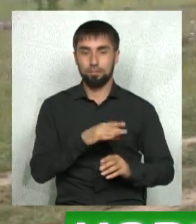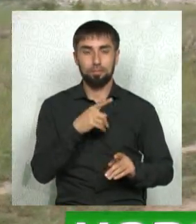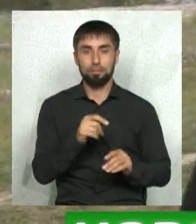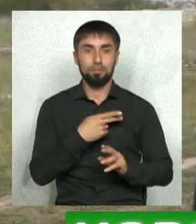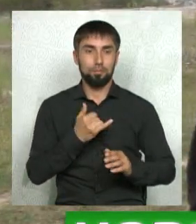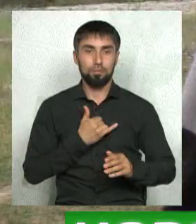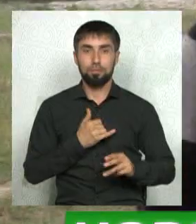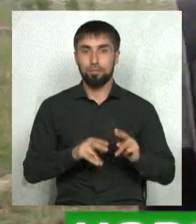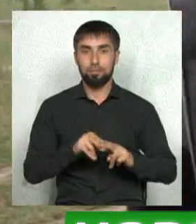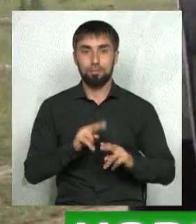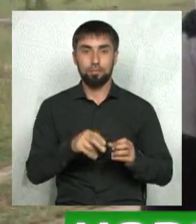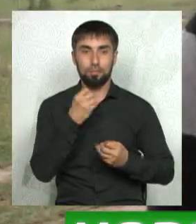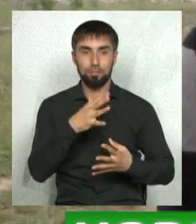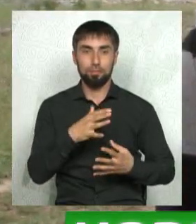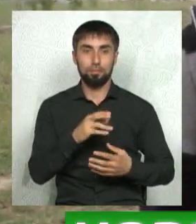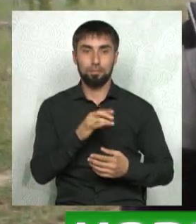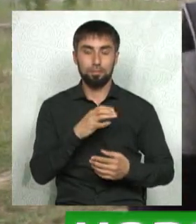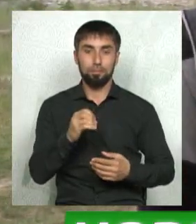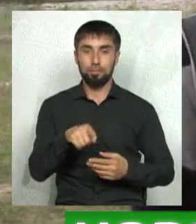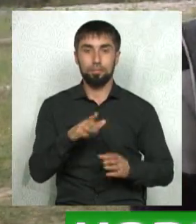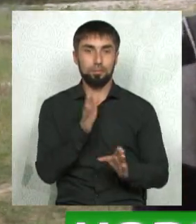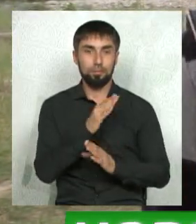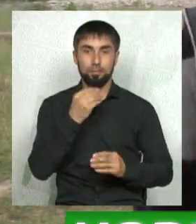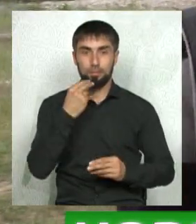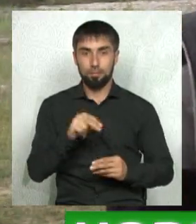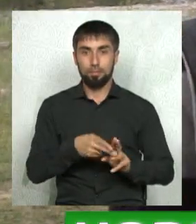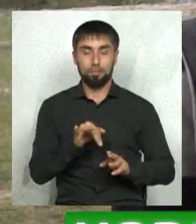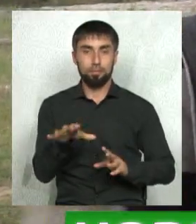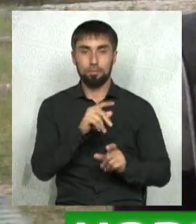отличный, боевой. Здесь очень классная атмосфера, все люди